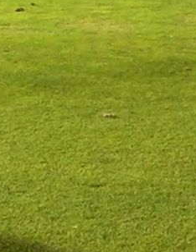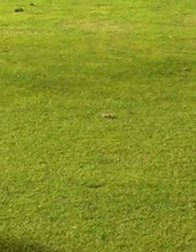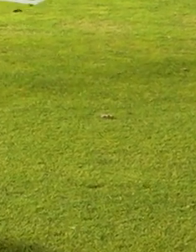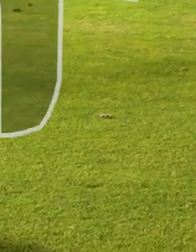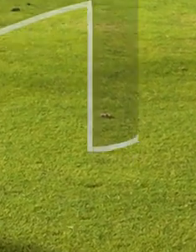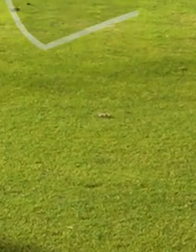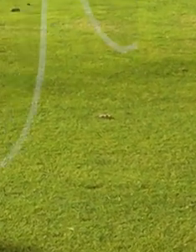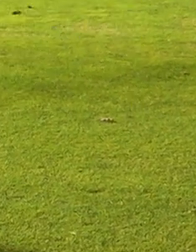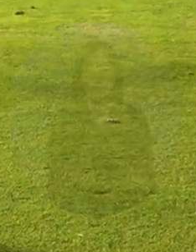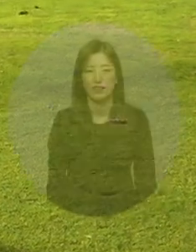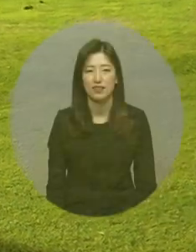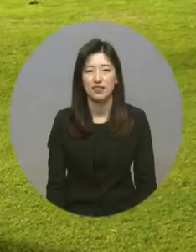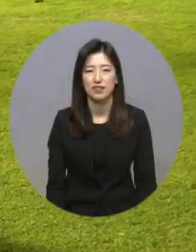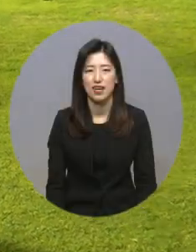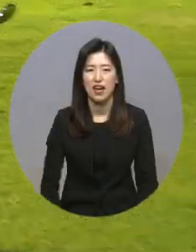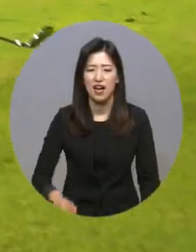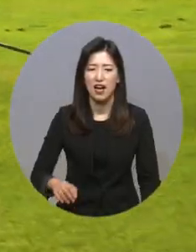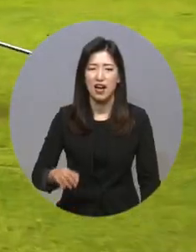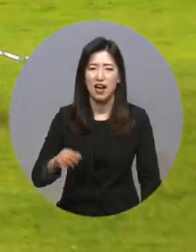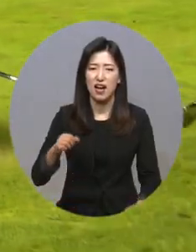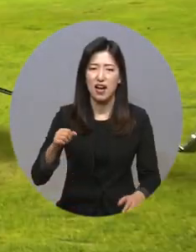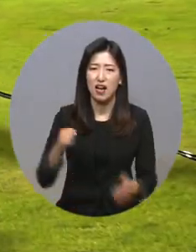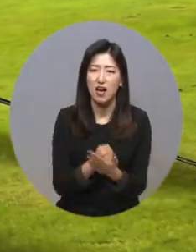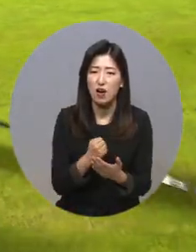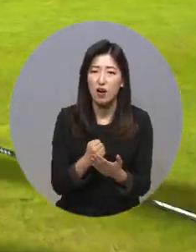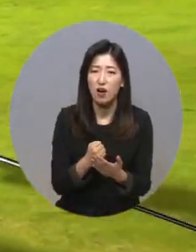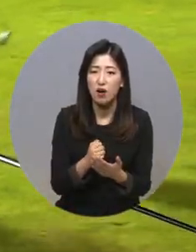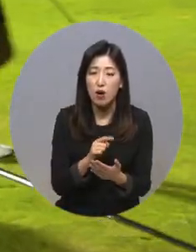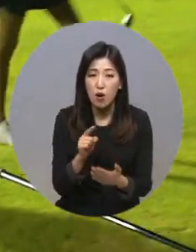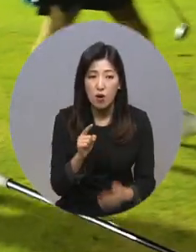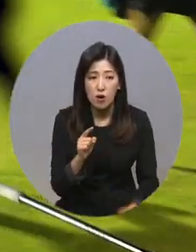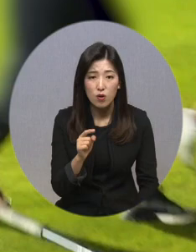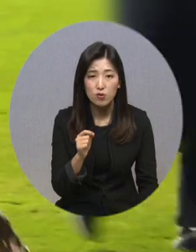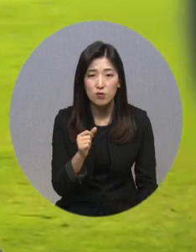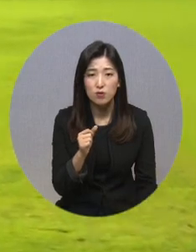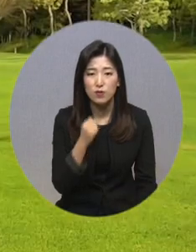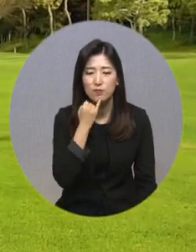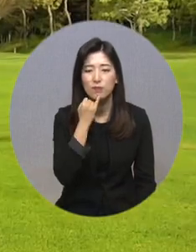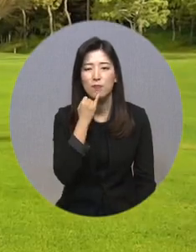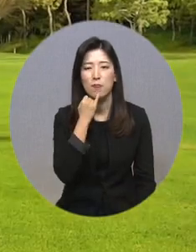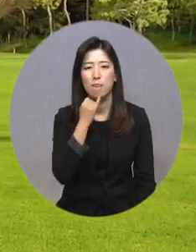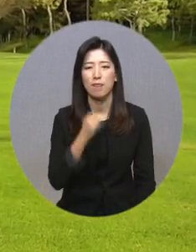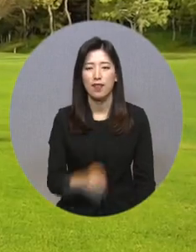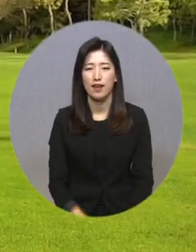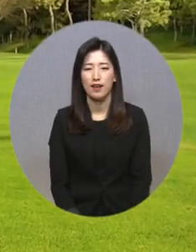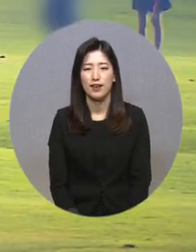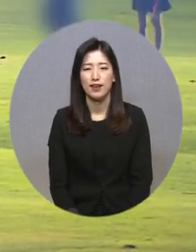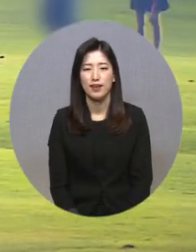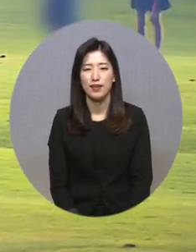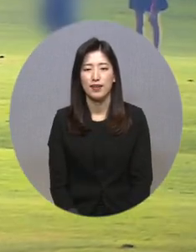4 아아 안돼 게 좋겠죠 그래도 뭐 뭐 있 으